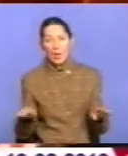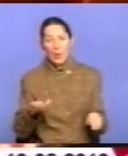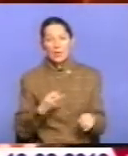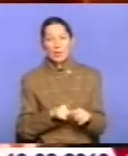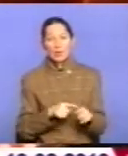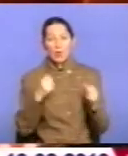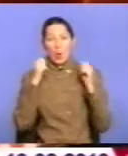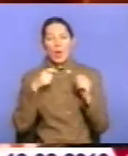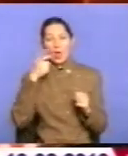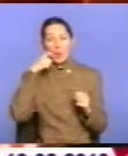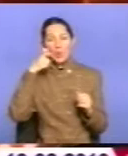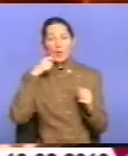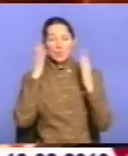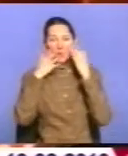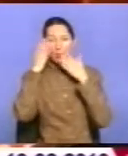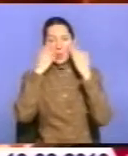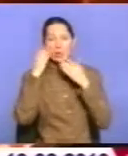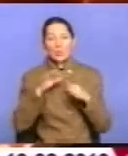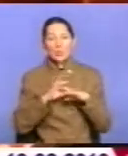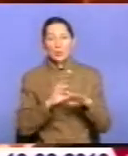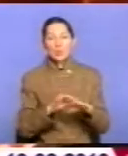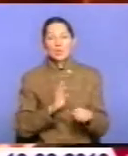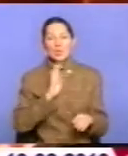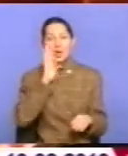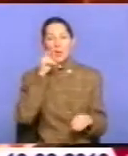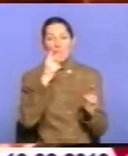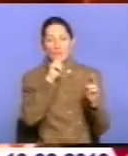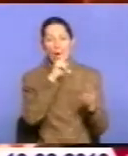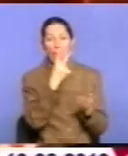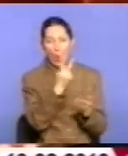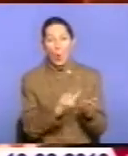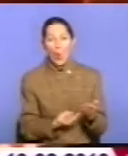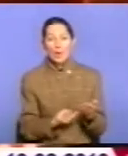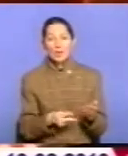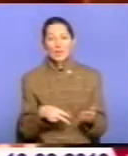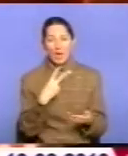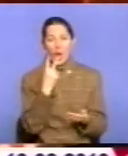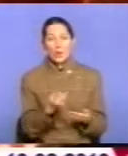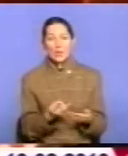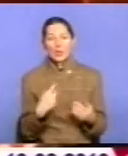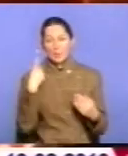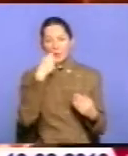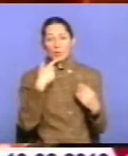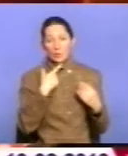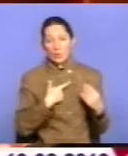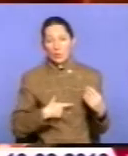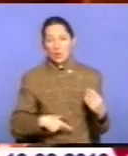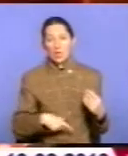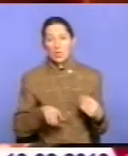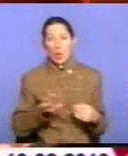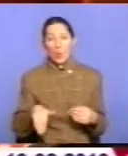бриємося, миємося. Потім проводиться ранковий огляд, оглядають там зовнішній вигляд.